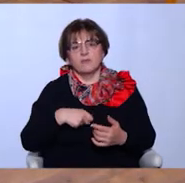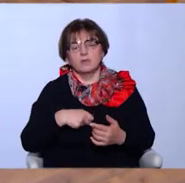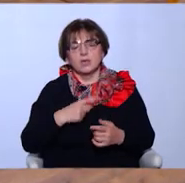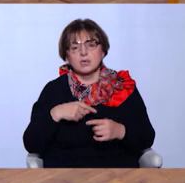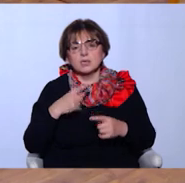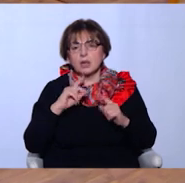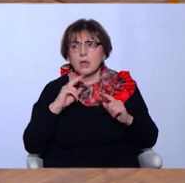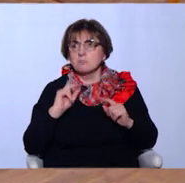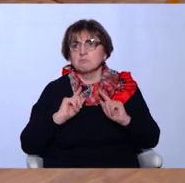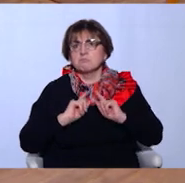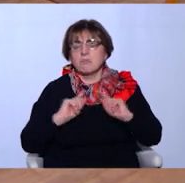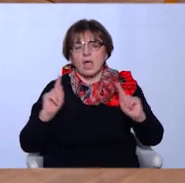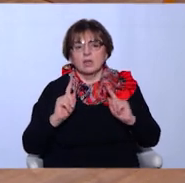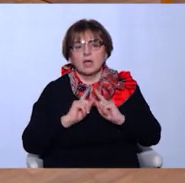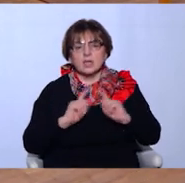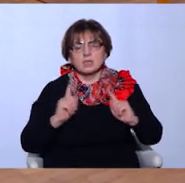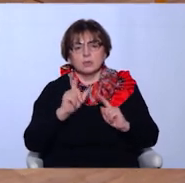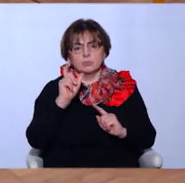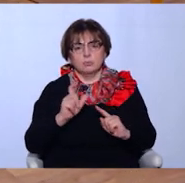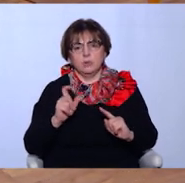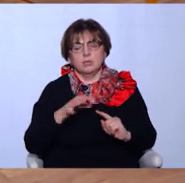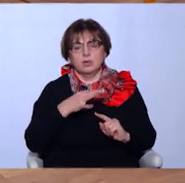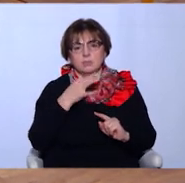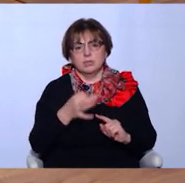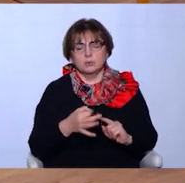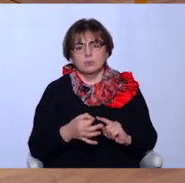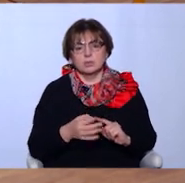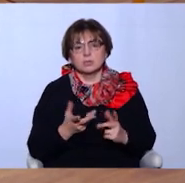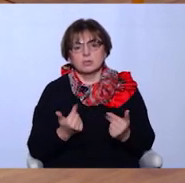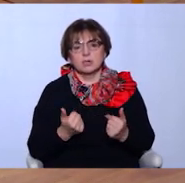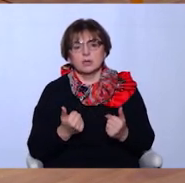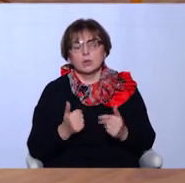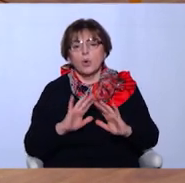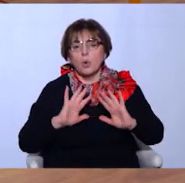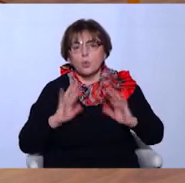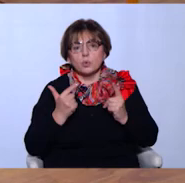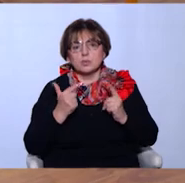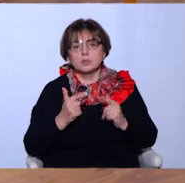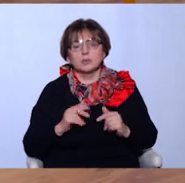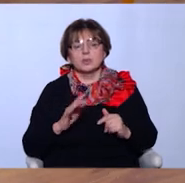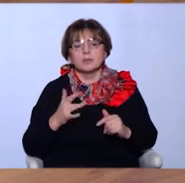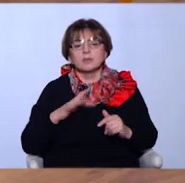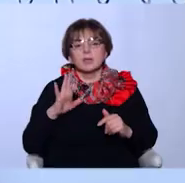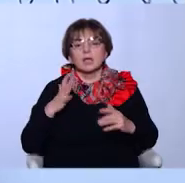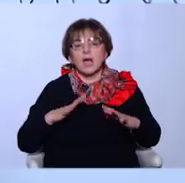განუმეორებელი ადამიანი, შეიძლება ითქვას. და უეცრად ქართლის ჭირის